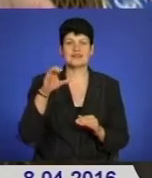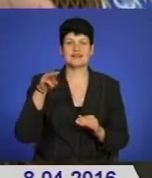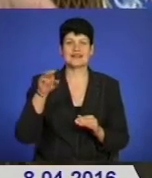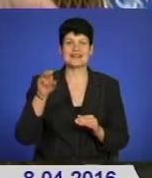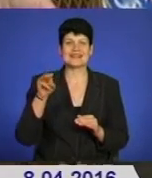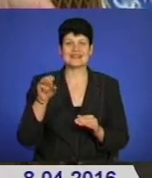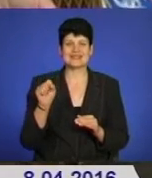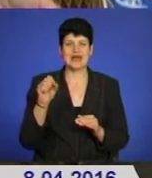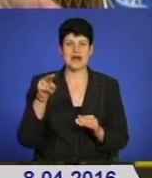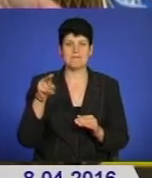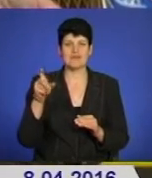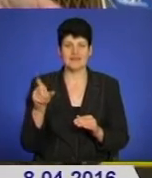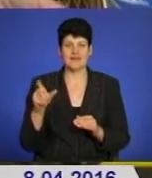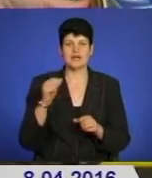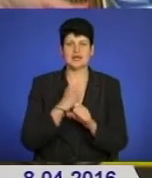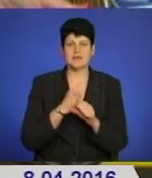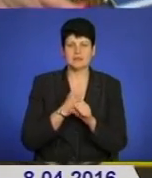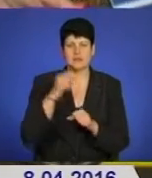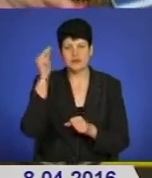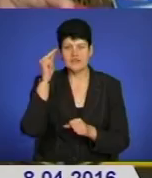6 років працювала також,